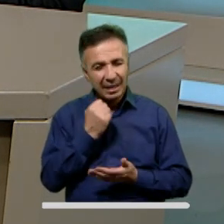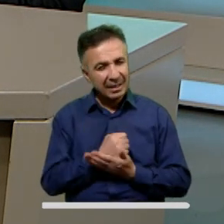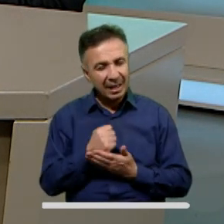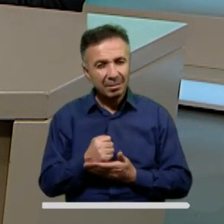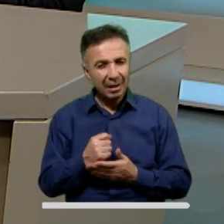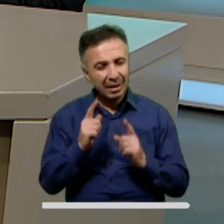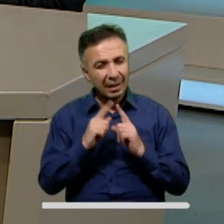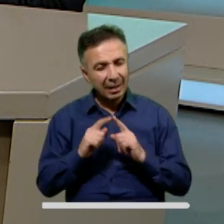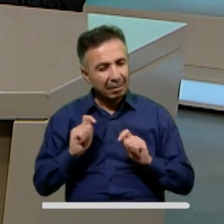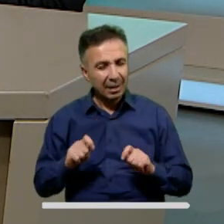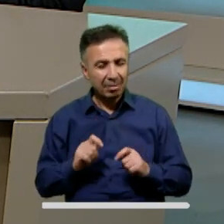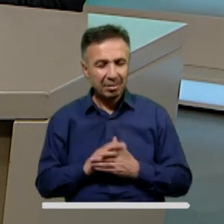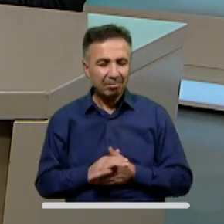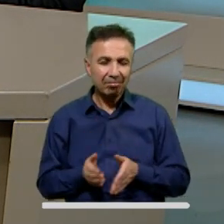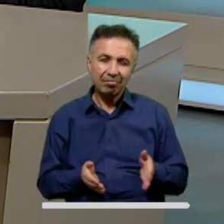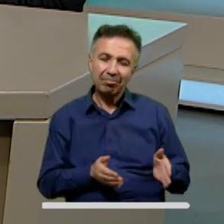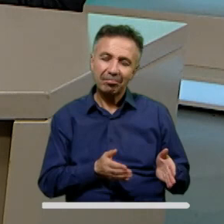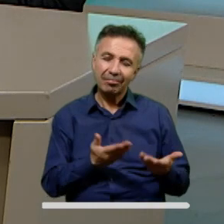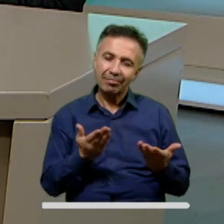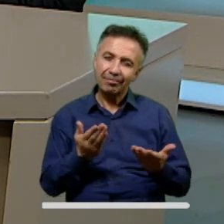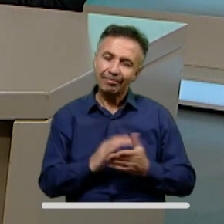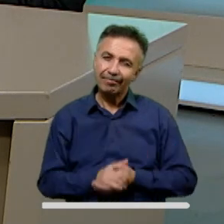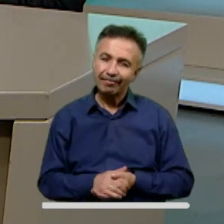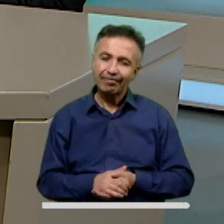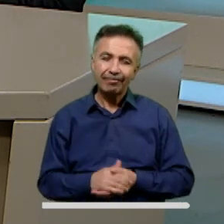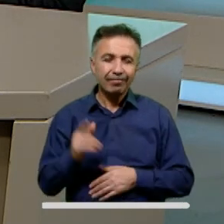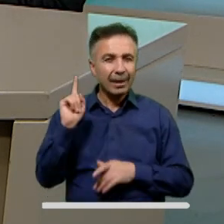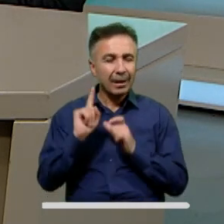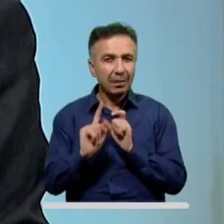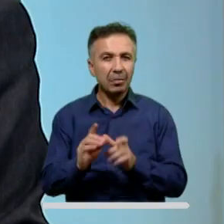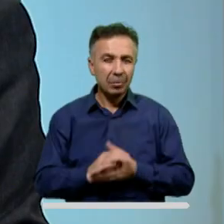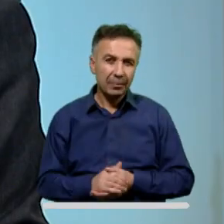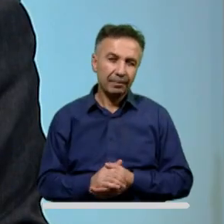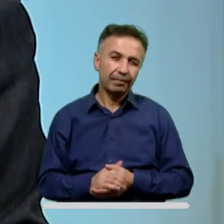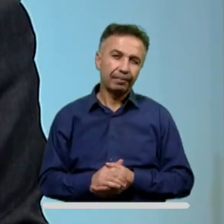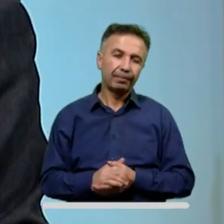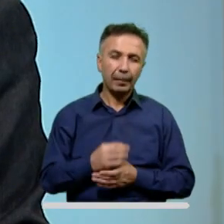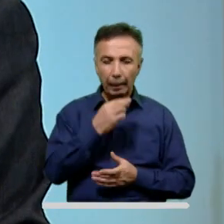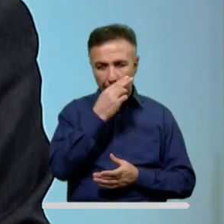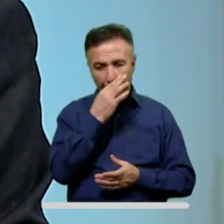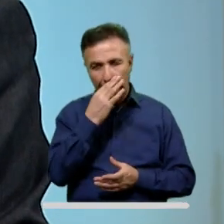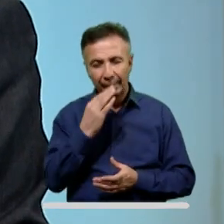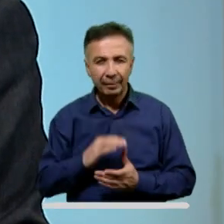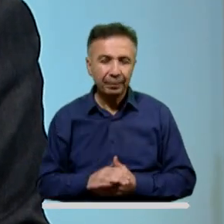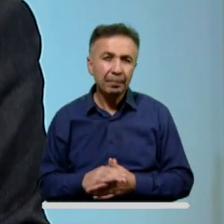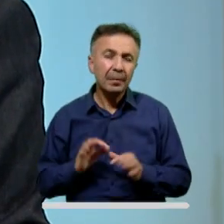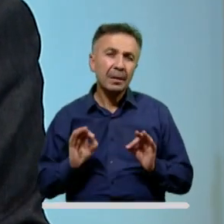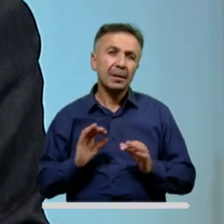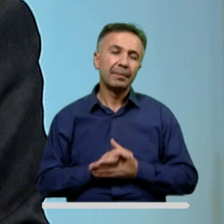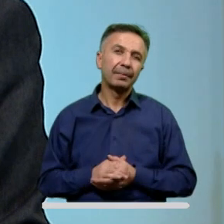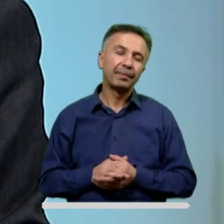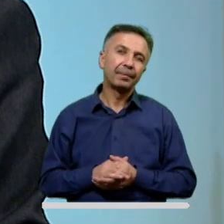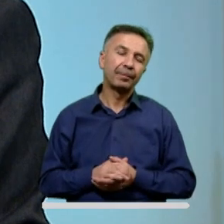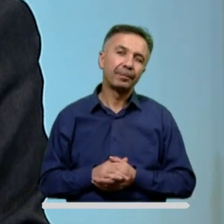bir Müslüman yapısı oluşmaya başladı. Allah korusun bizleri. Amin. Cenab-ı Hak korusun. Şimdi